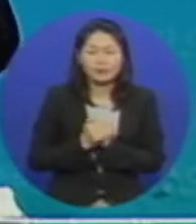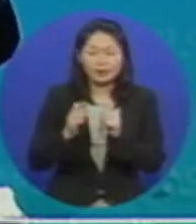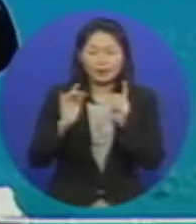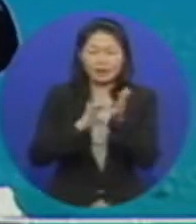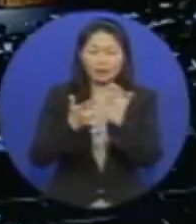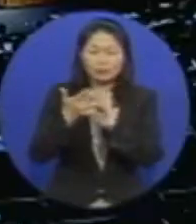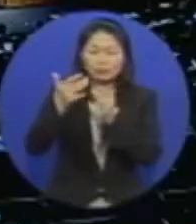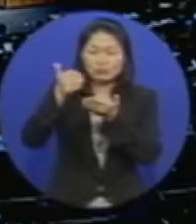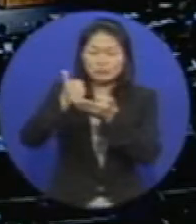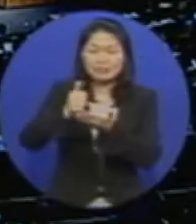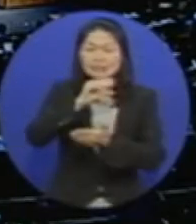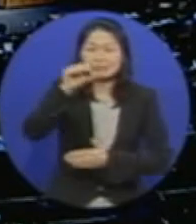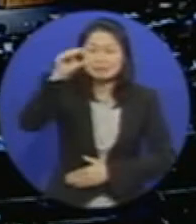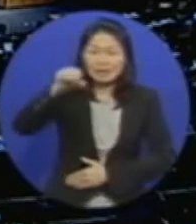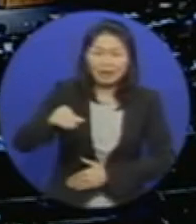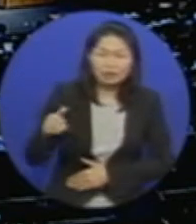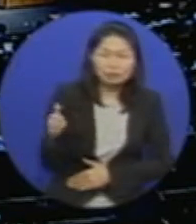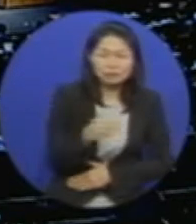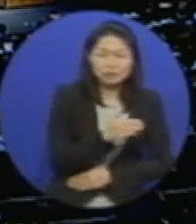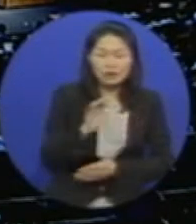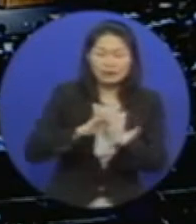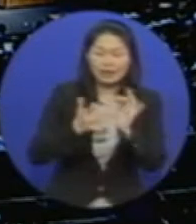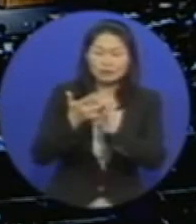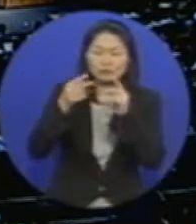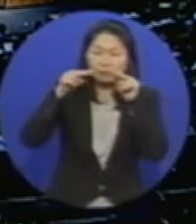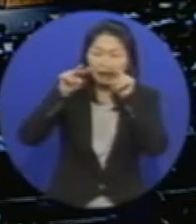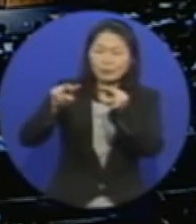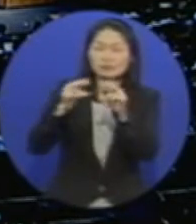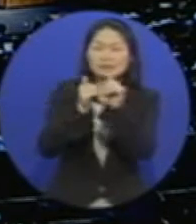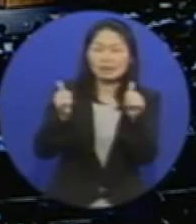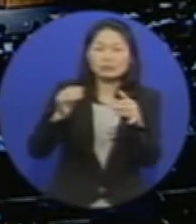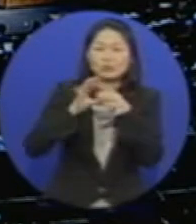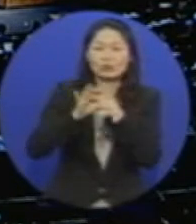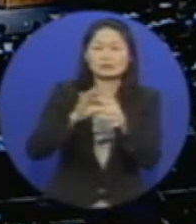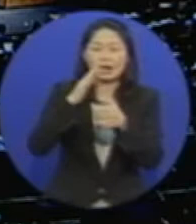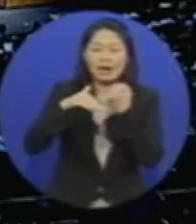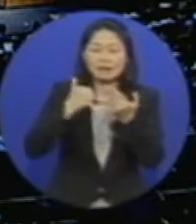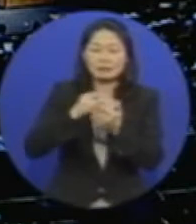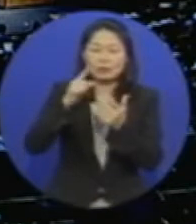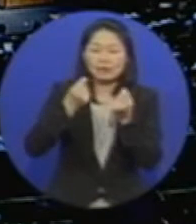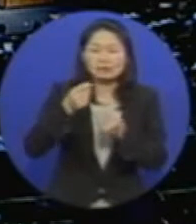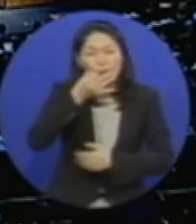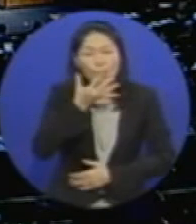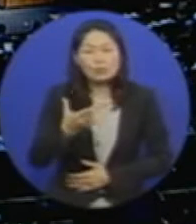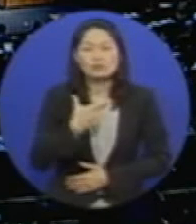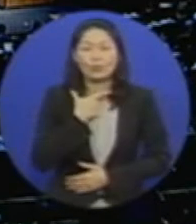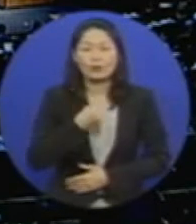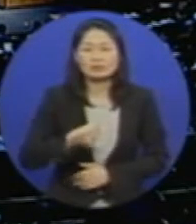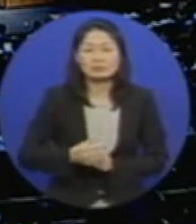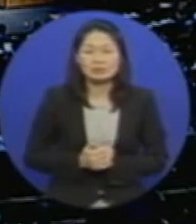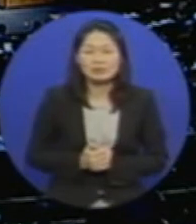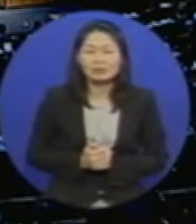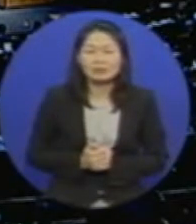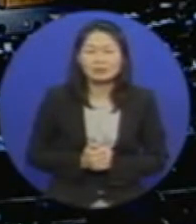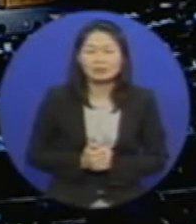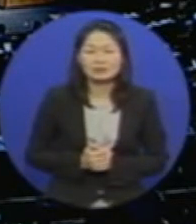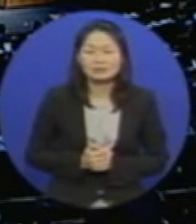예수님의 십자가에서 예수님을 바라 보는 이들을 통하여 하나님이 그것을 보여 주기를 원하시는 거에요